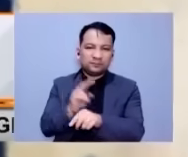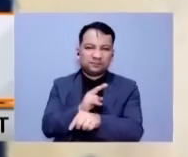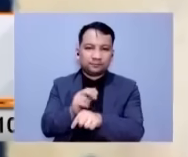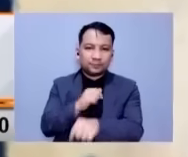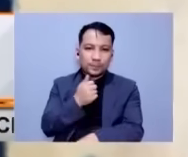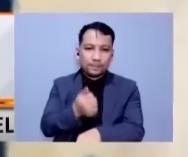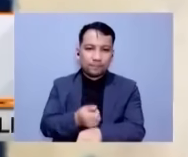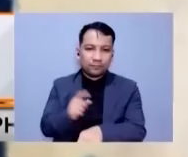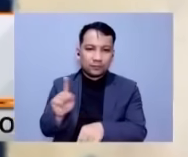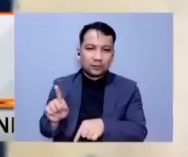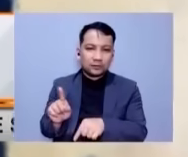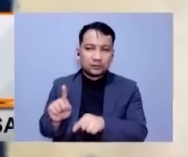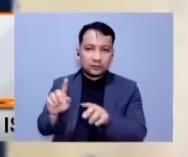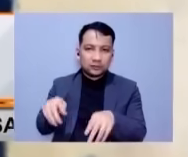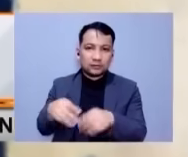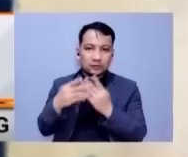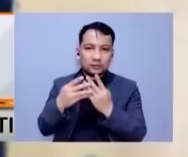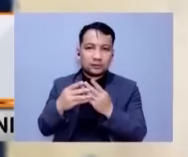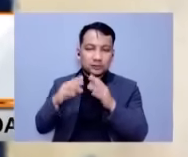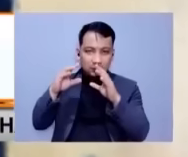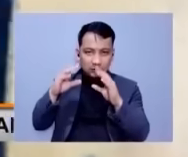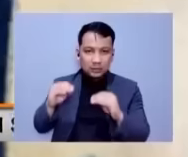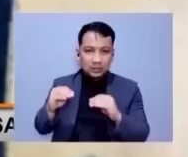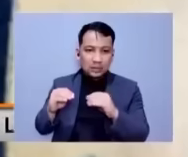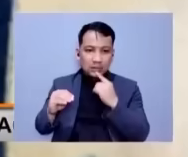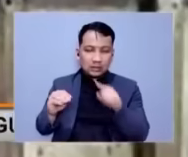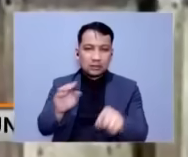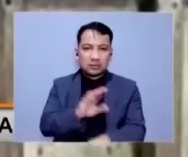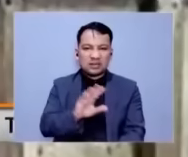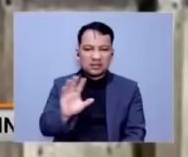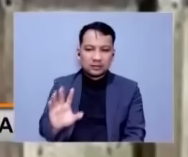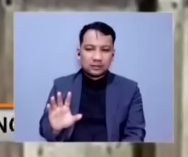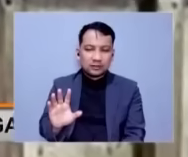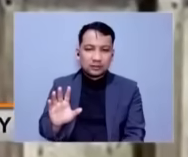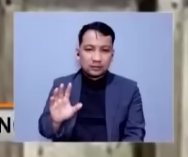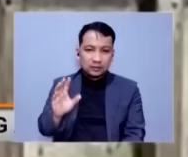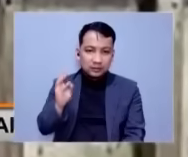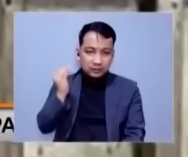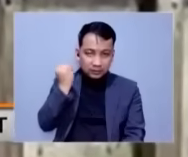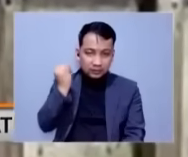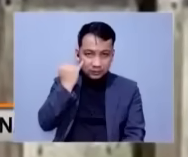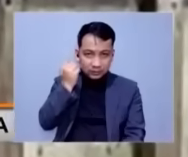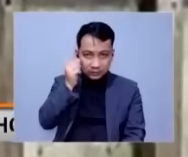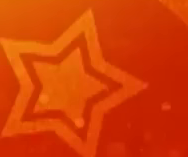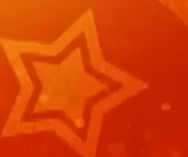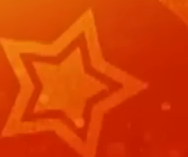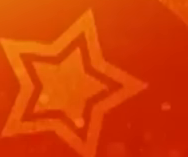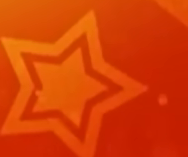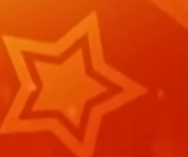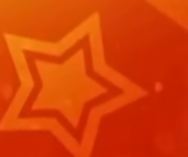ang nakakulong ng suspect. Nagbabalita mula sa frontline, John Arroa, News 5.